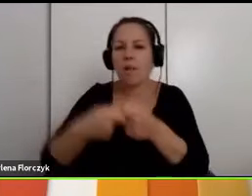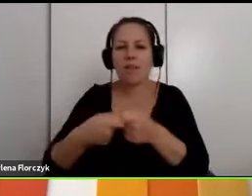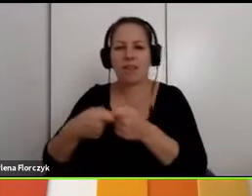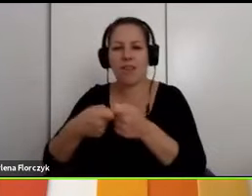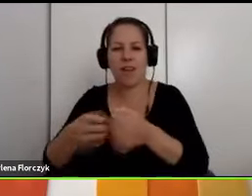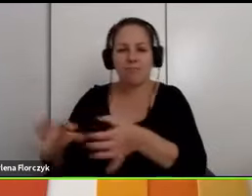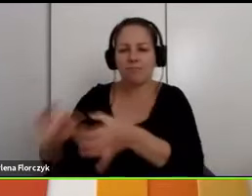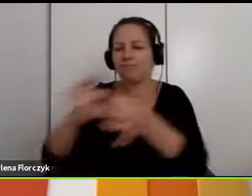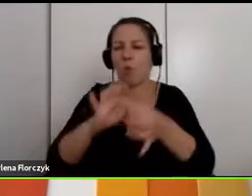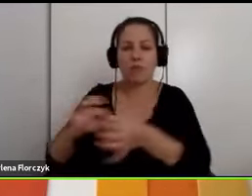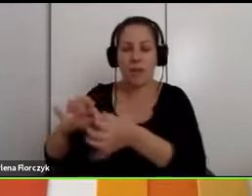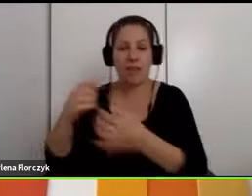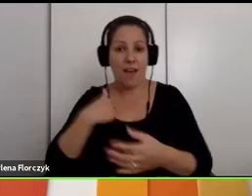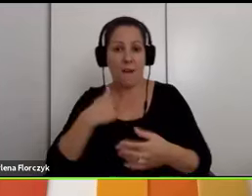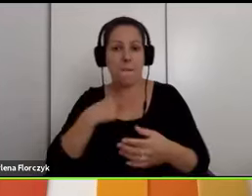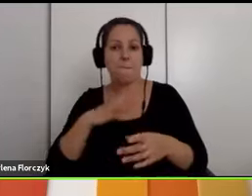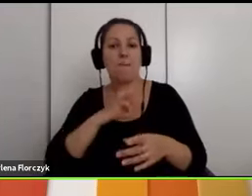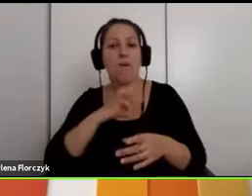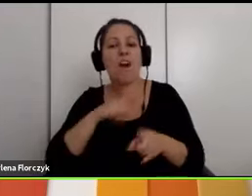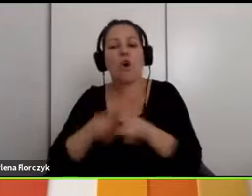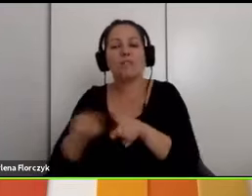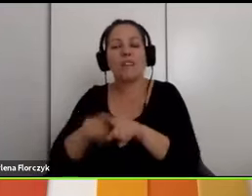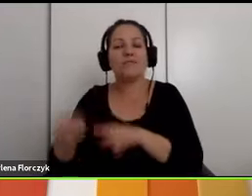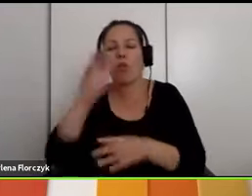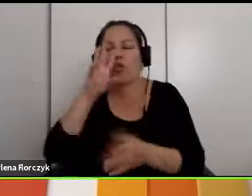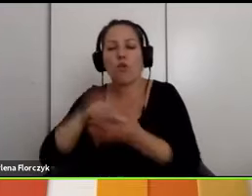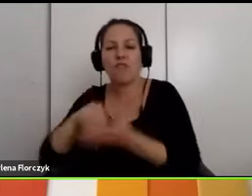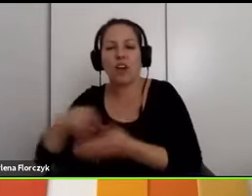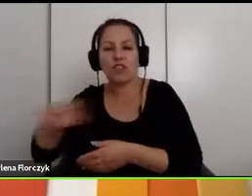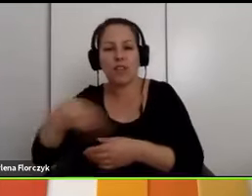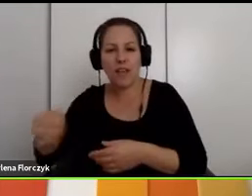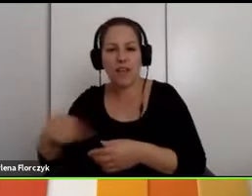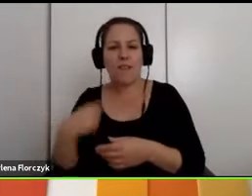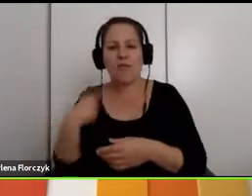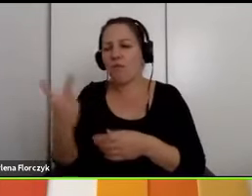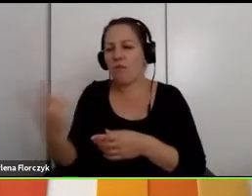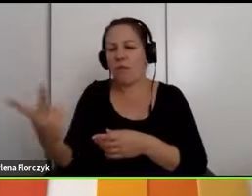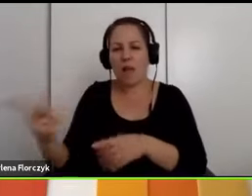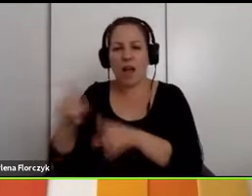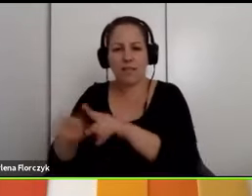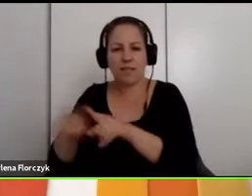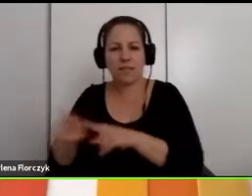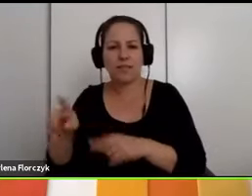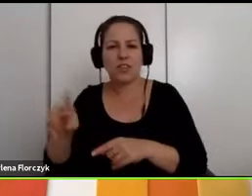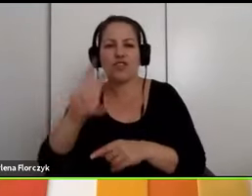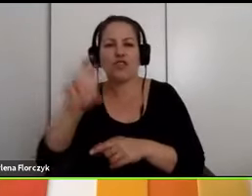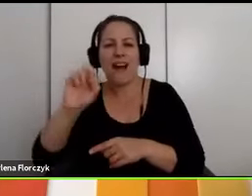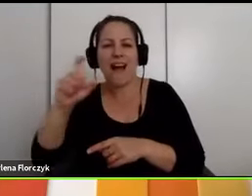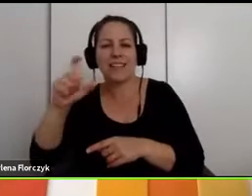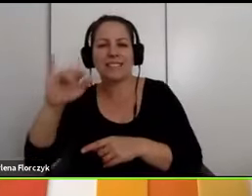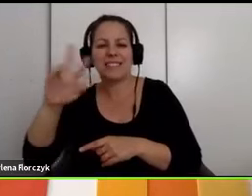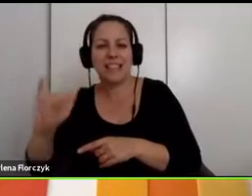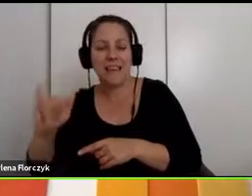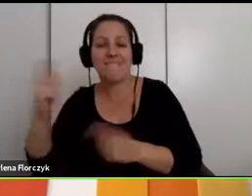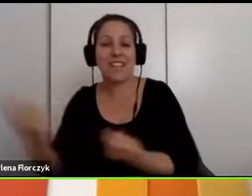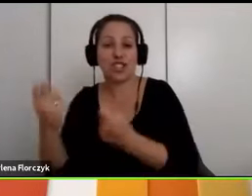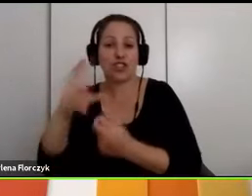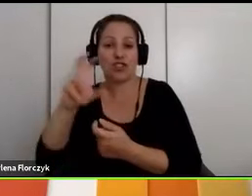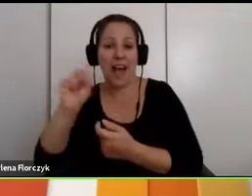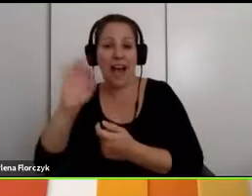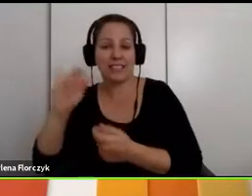Ja mam na przykład doświadczenie mojego rodzeństwa, które dwójka z mojego rodzeństwa chodziła do Czackiego i ten festiwal Czackiego ja